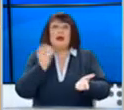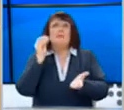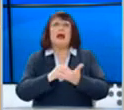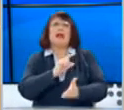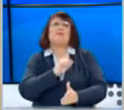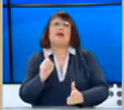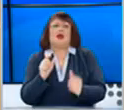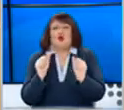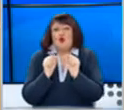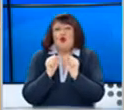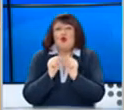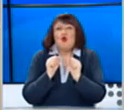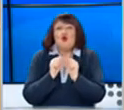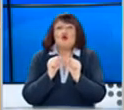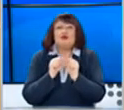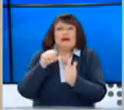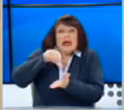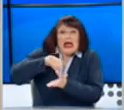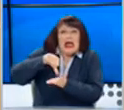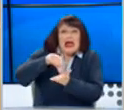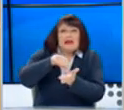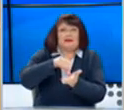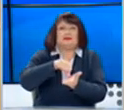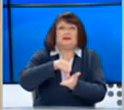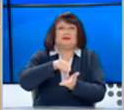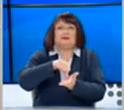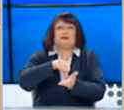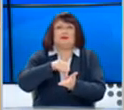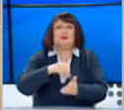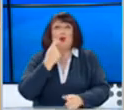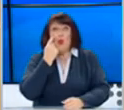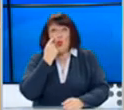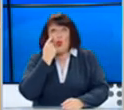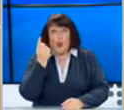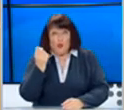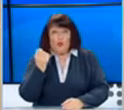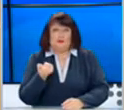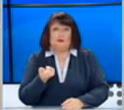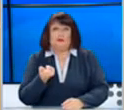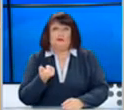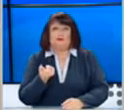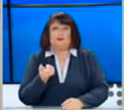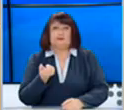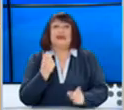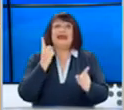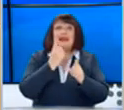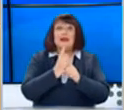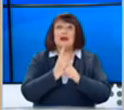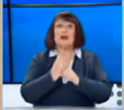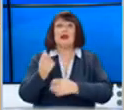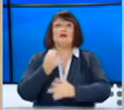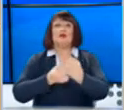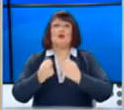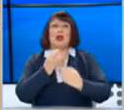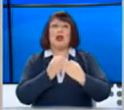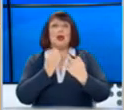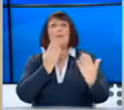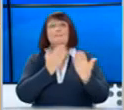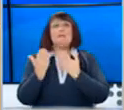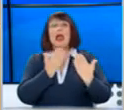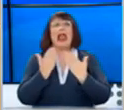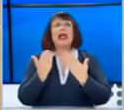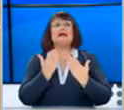κοντά σε έναν αστικό ιστό? Για δείτε λίγο, γιατί αυτή είναι η δουλειά των ειδικών, να μελετούμε